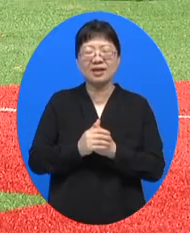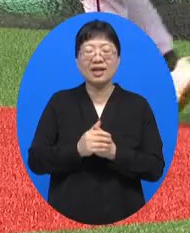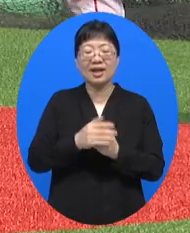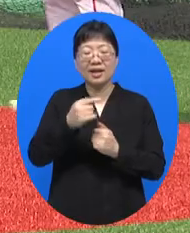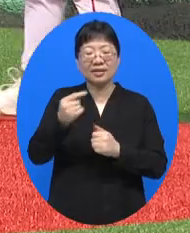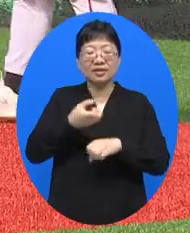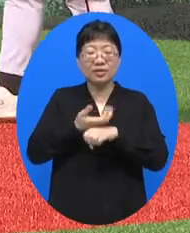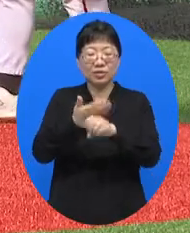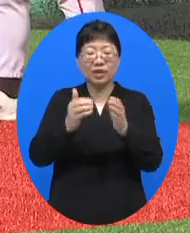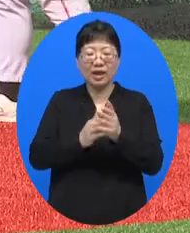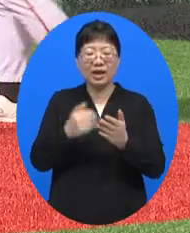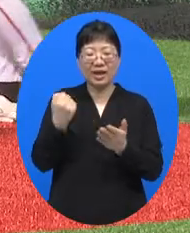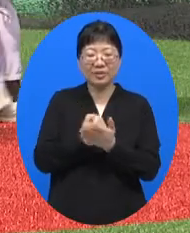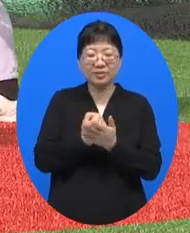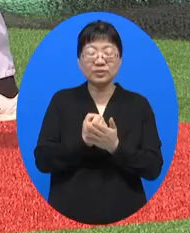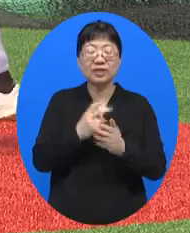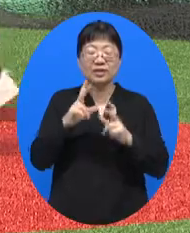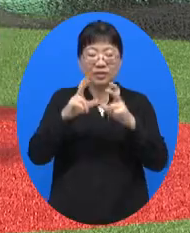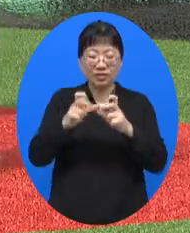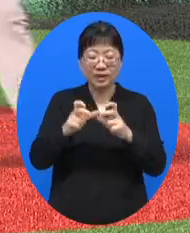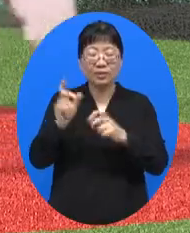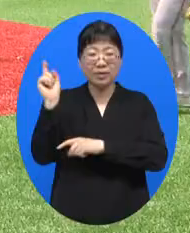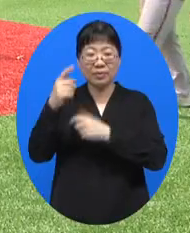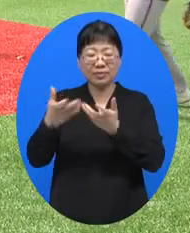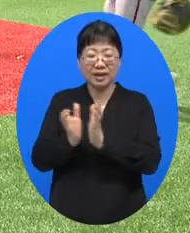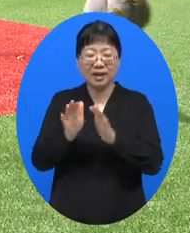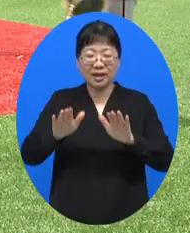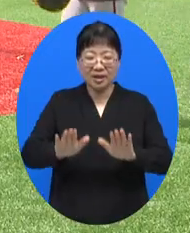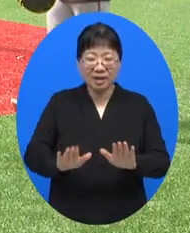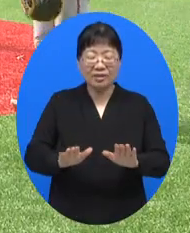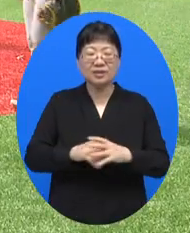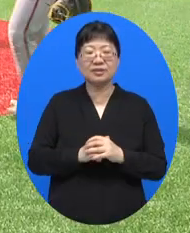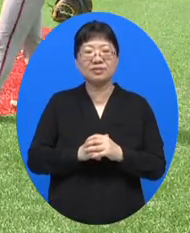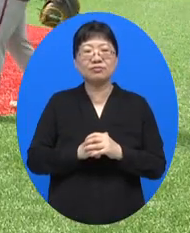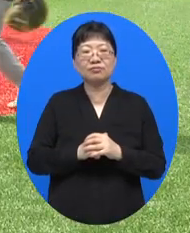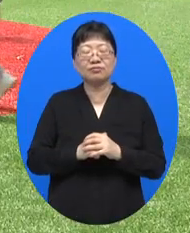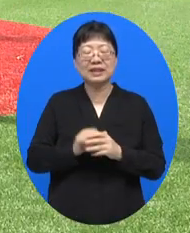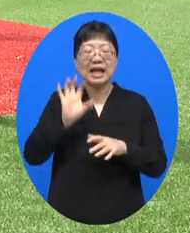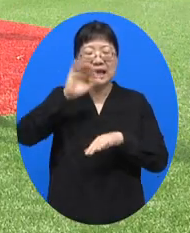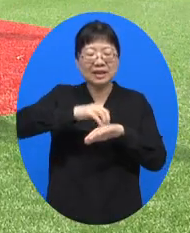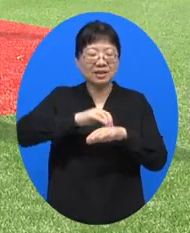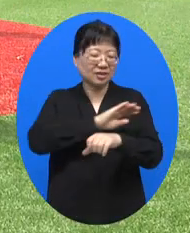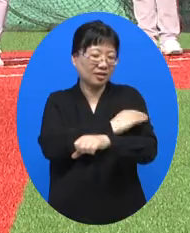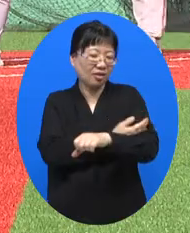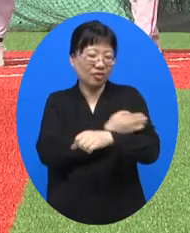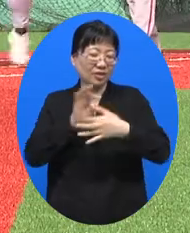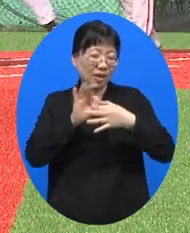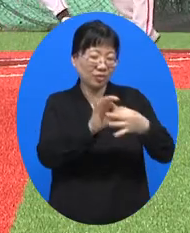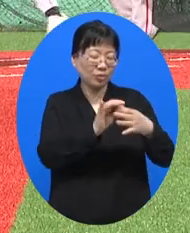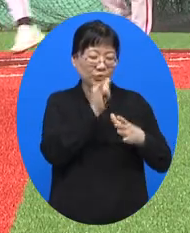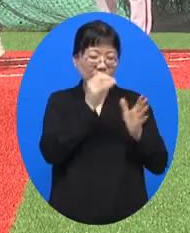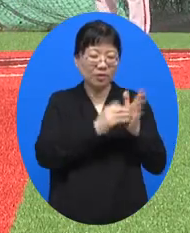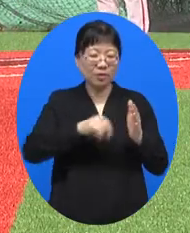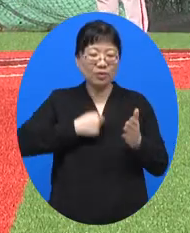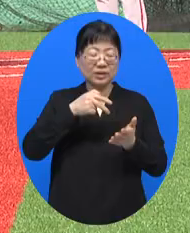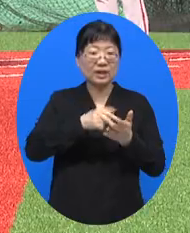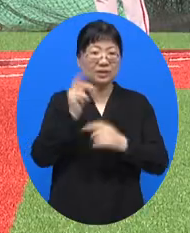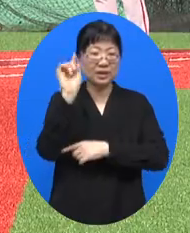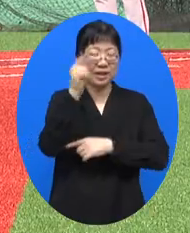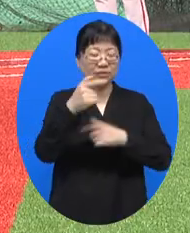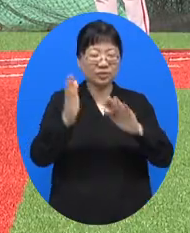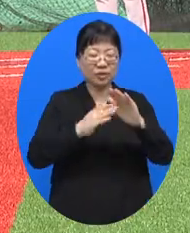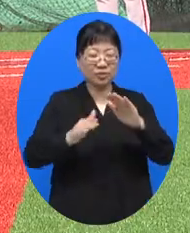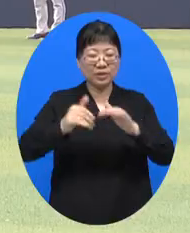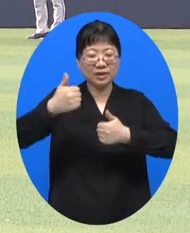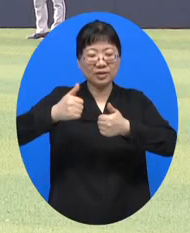맥파이스. 올 1월부터 훈련을 시작해 이달엔 2주 동안 강원도 전주 훈련을 통해 실력을 갈고 닦았습니다.